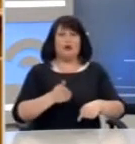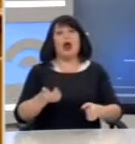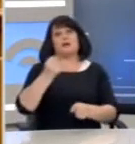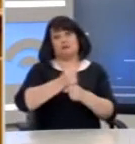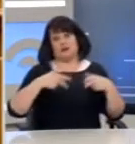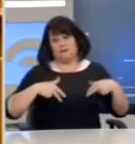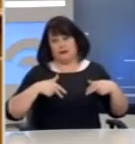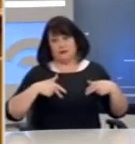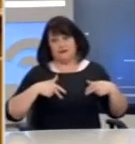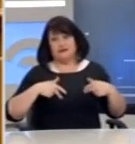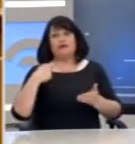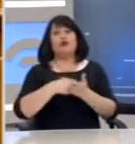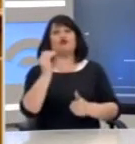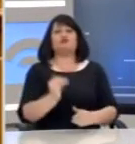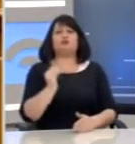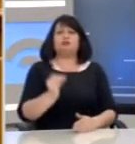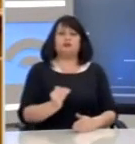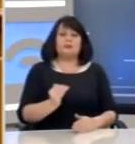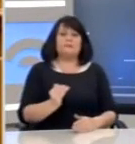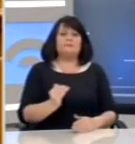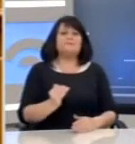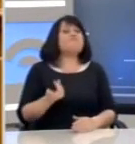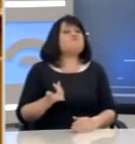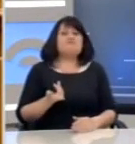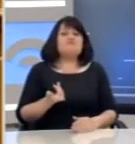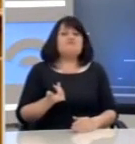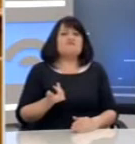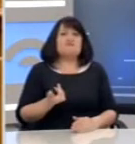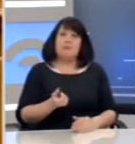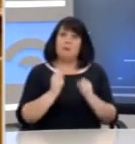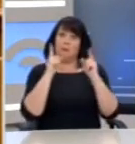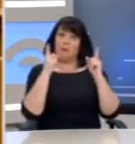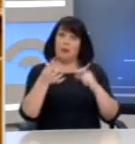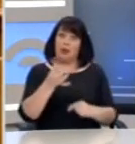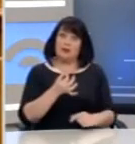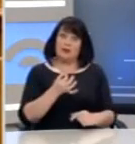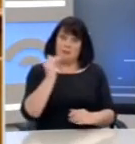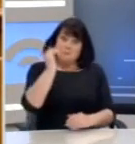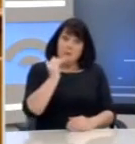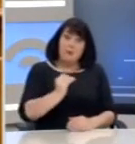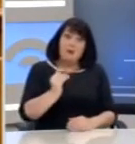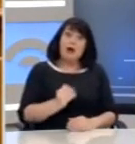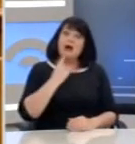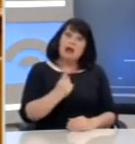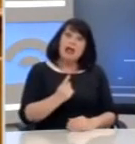κυβέρνηση, να μειώσει τους φόρους, και θα έλεγα να τους μειώσει εντυπωσιακά,